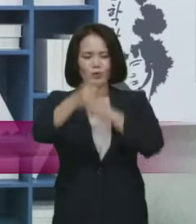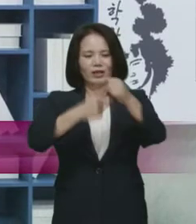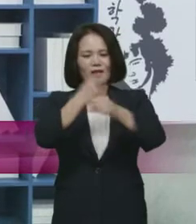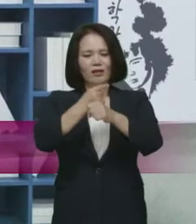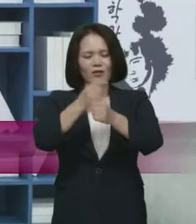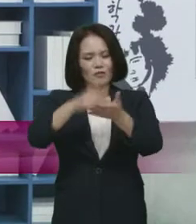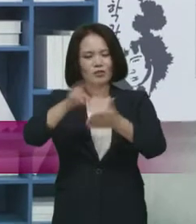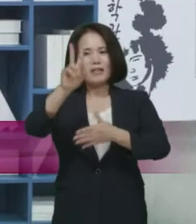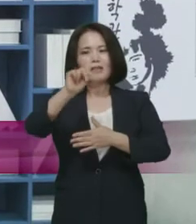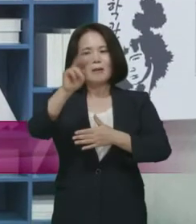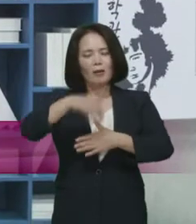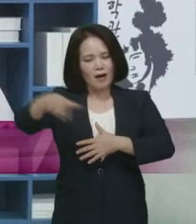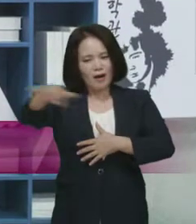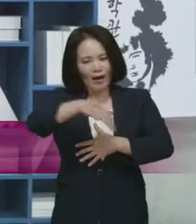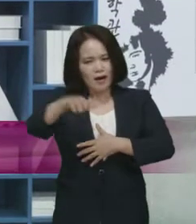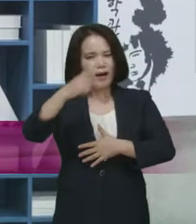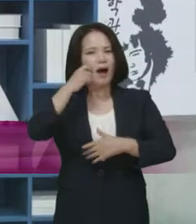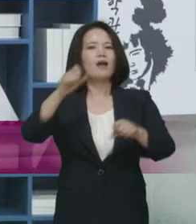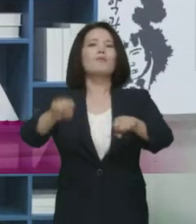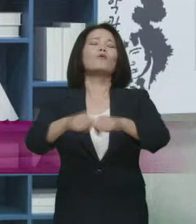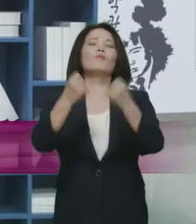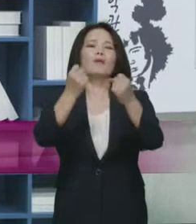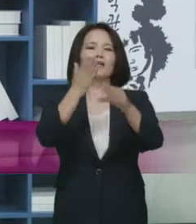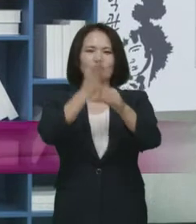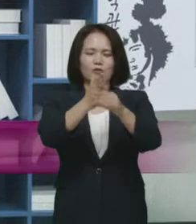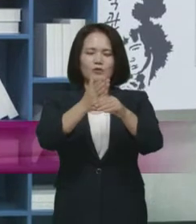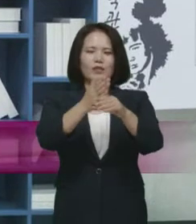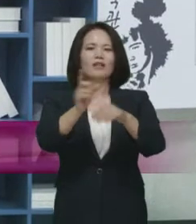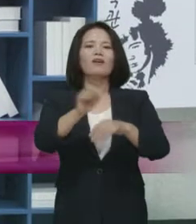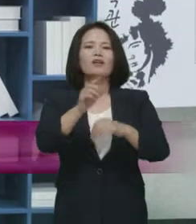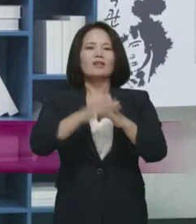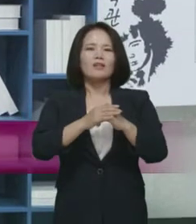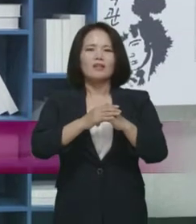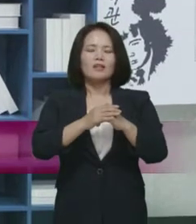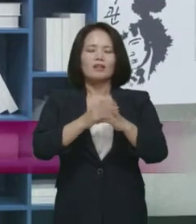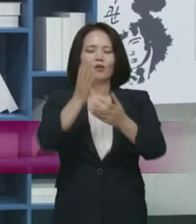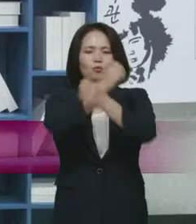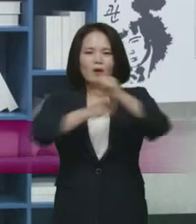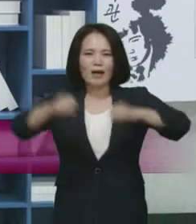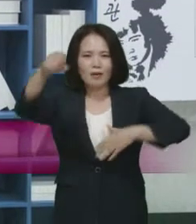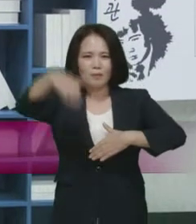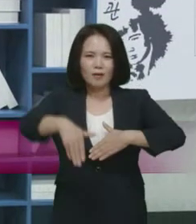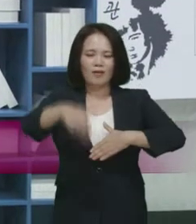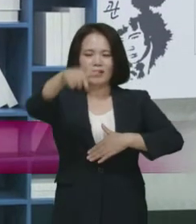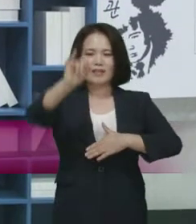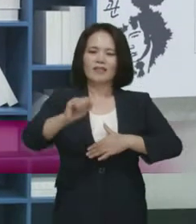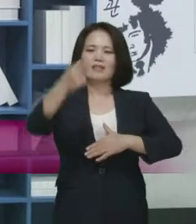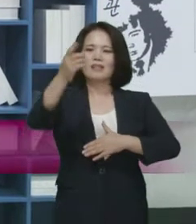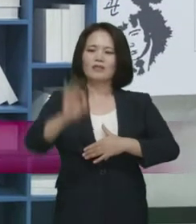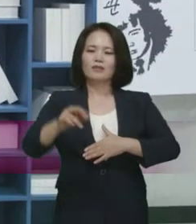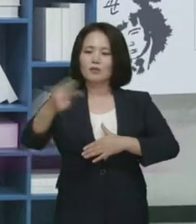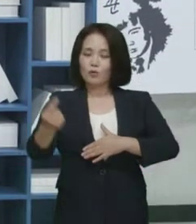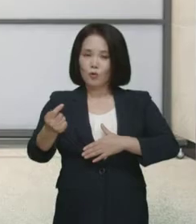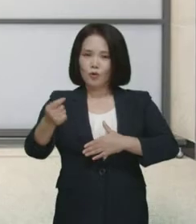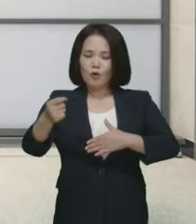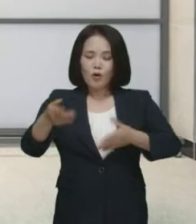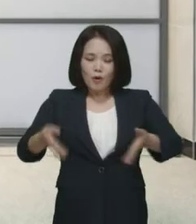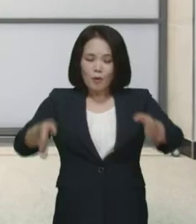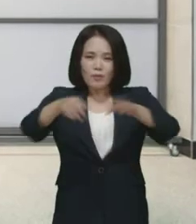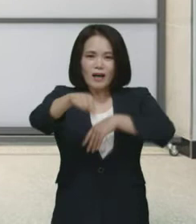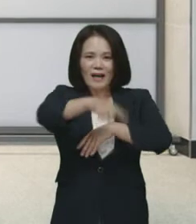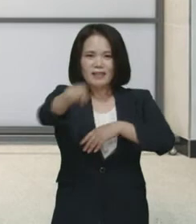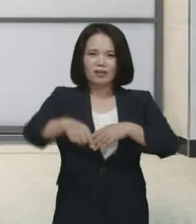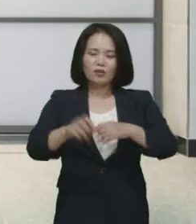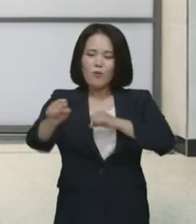2만 명이 다녀갈 등도 이건 없다는 강령의 기형도 문학관 에서는 시인이 생전에 활동 하던 모습을 담은